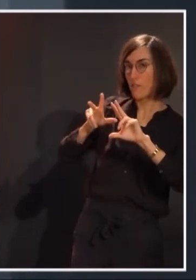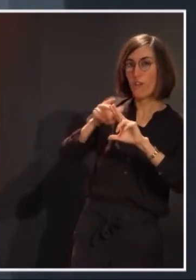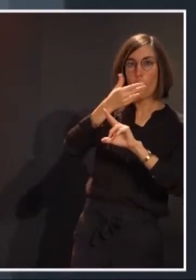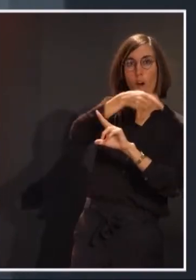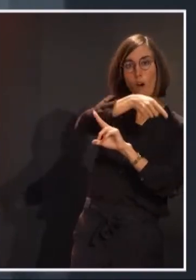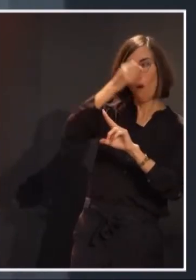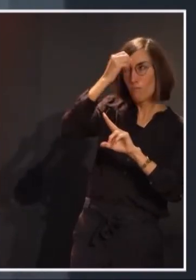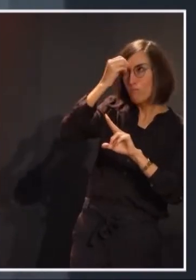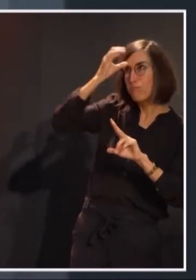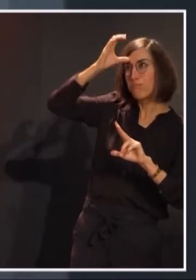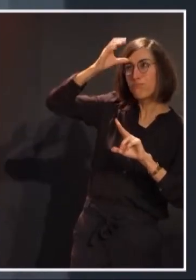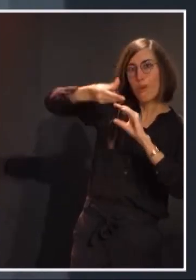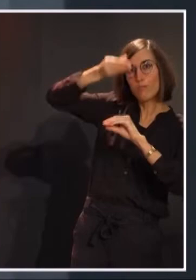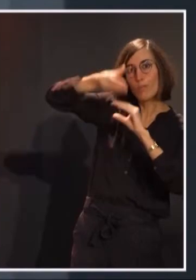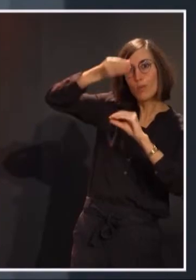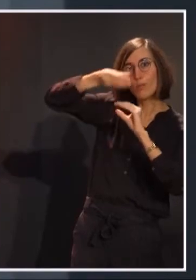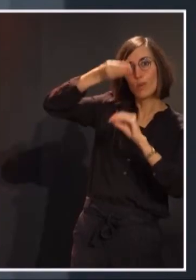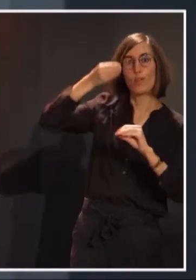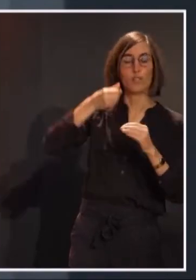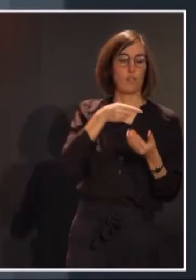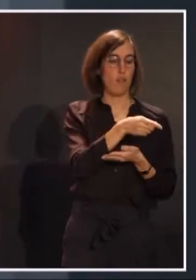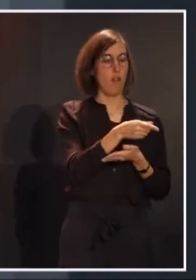de ce côté-là, c'était plutôt aidant.